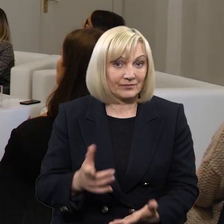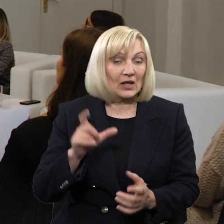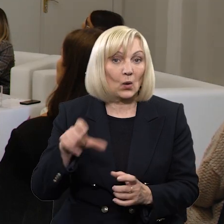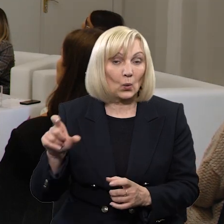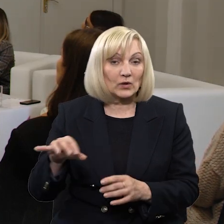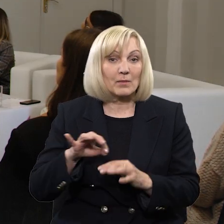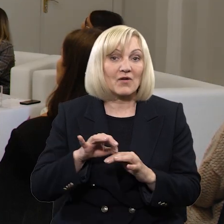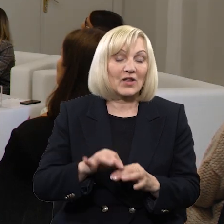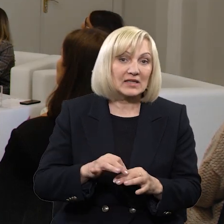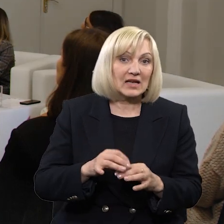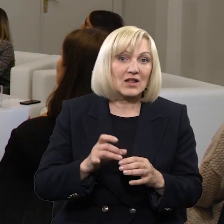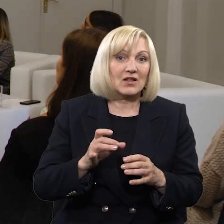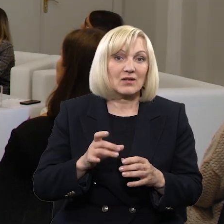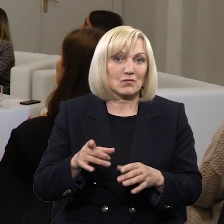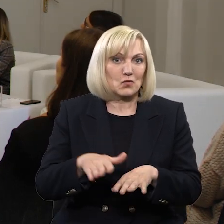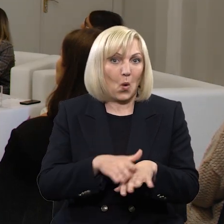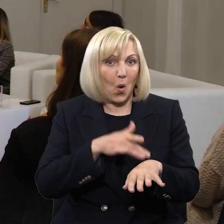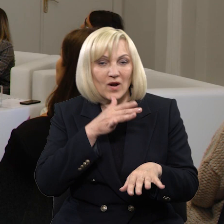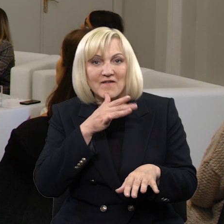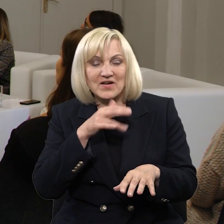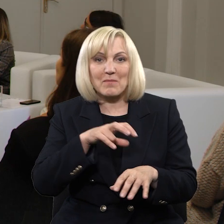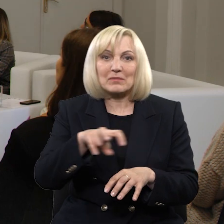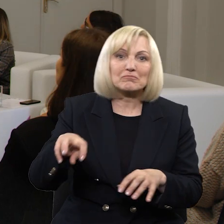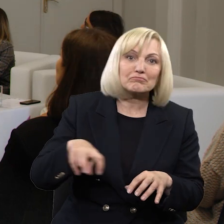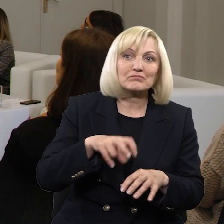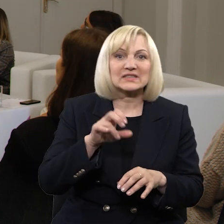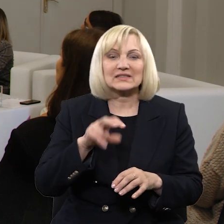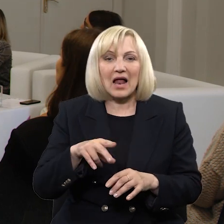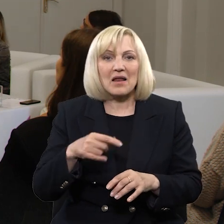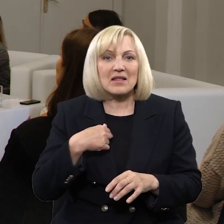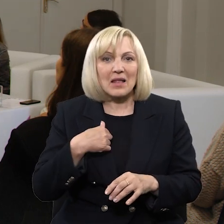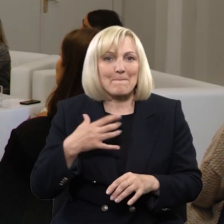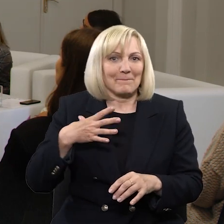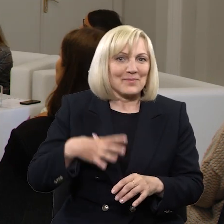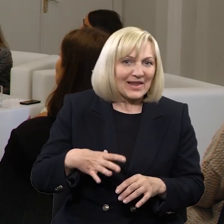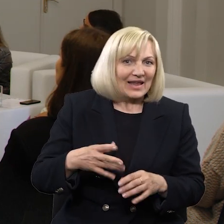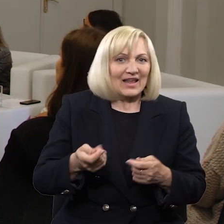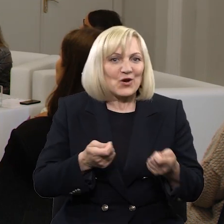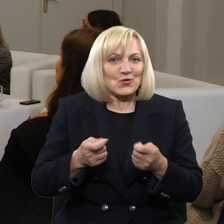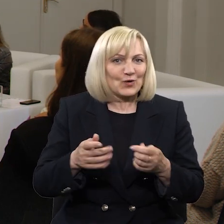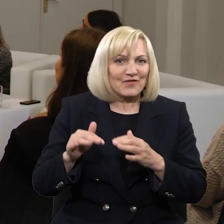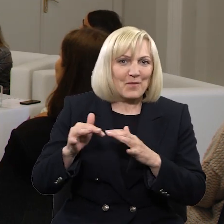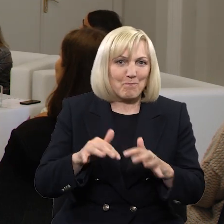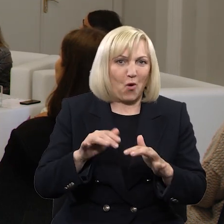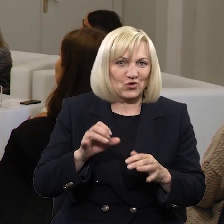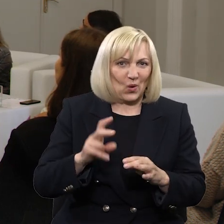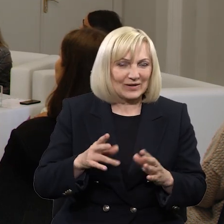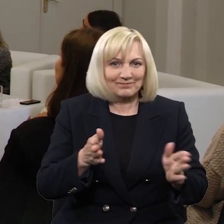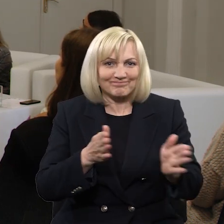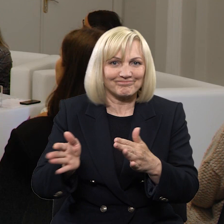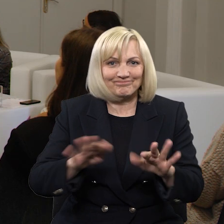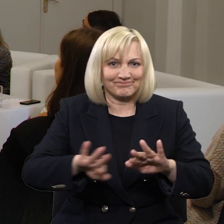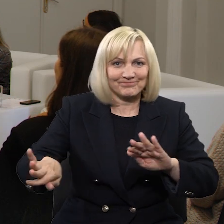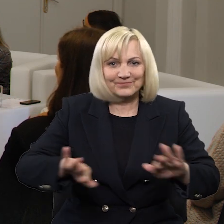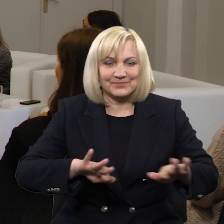люди проводили в зале неожиданно долгое время и нам даже пришлось каким-то образом регулировать поток потому что у